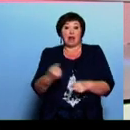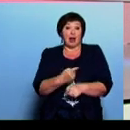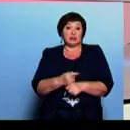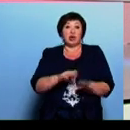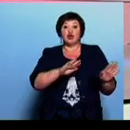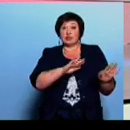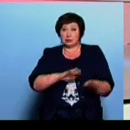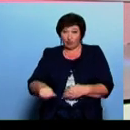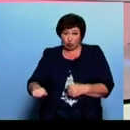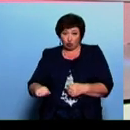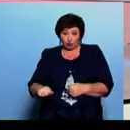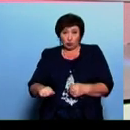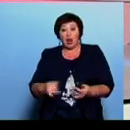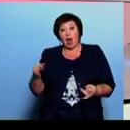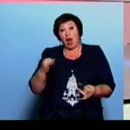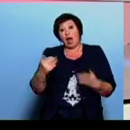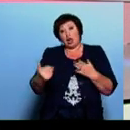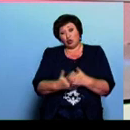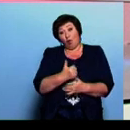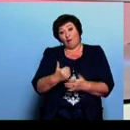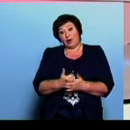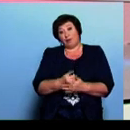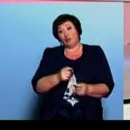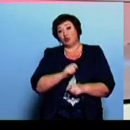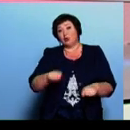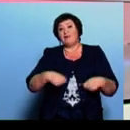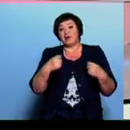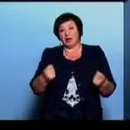из свободной продажи. Нововведение — Елена Обуховская.